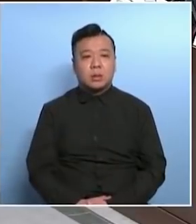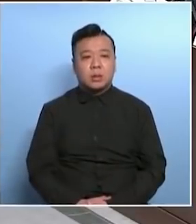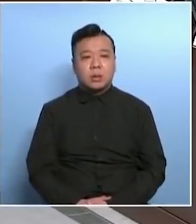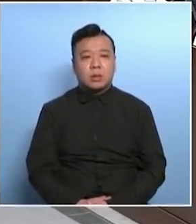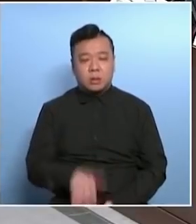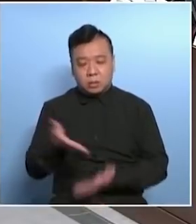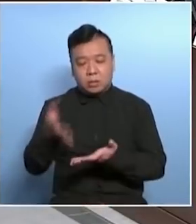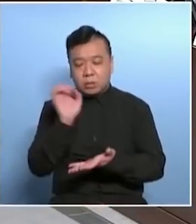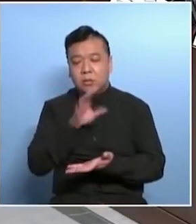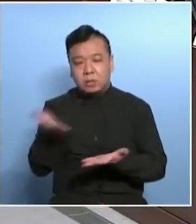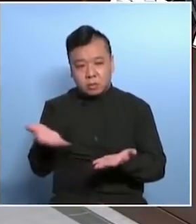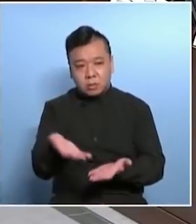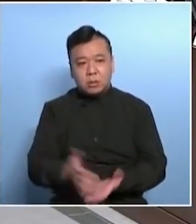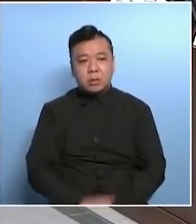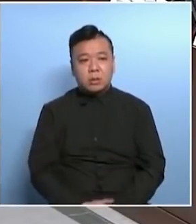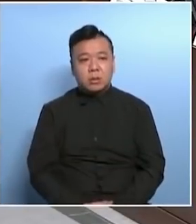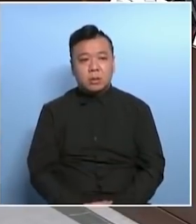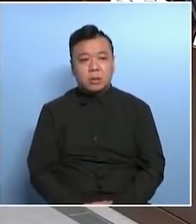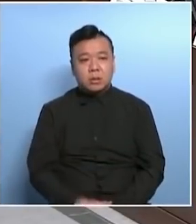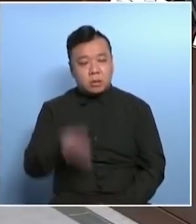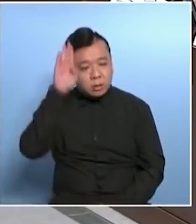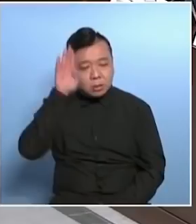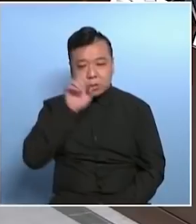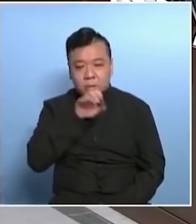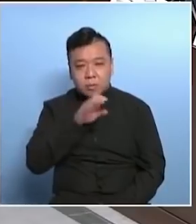我俾你講啦。 開麥唔該。